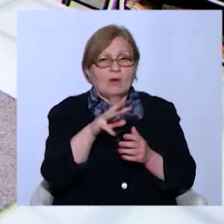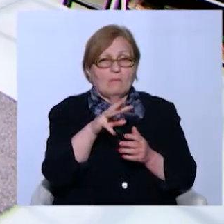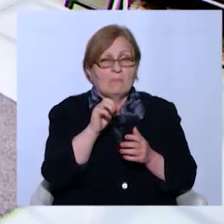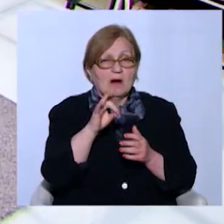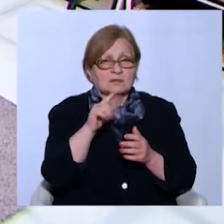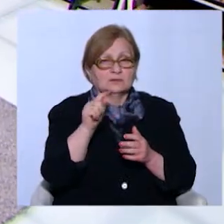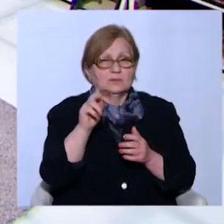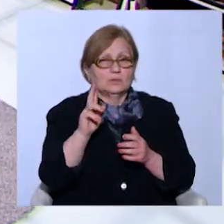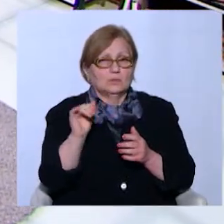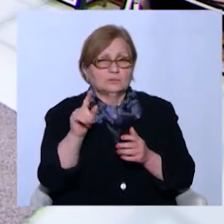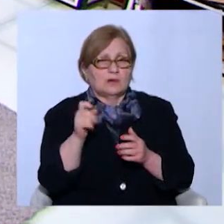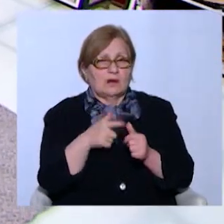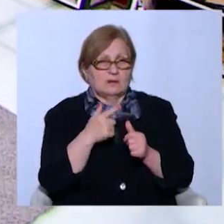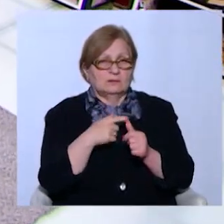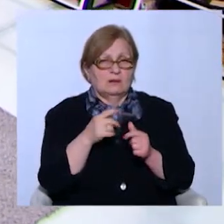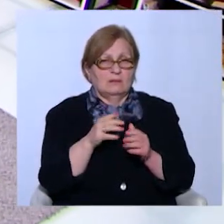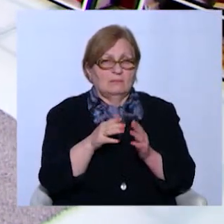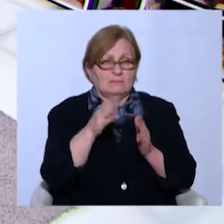მართკუთხა.